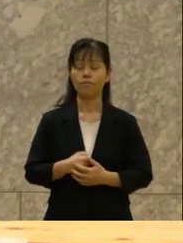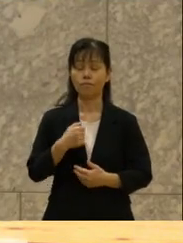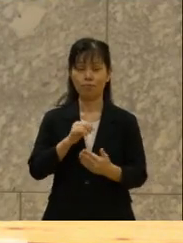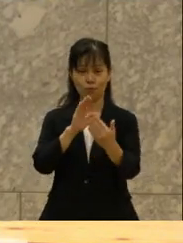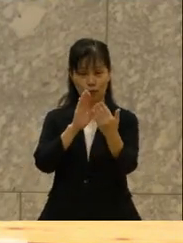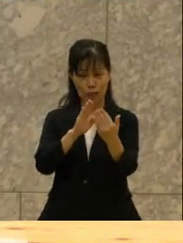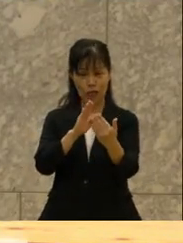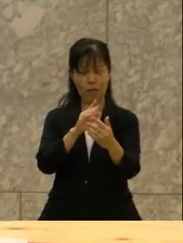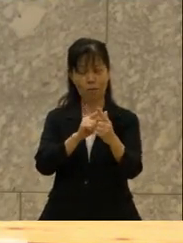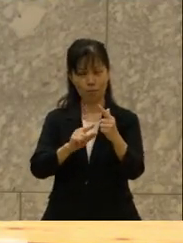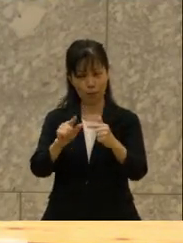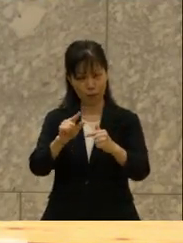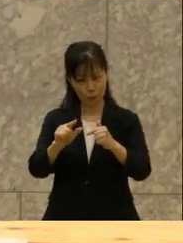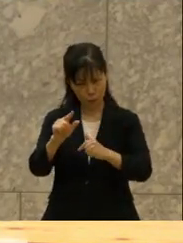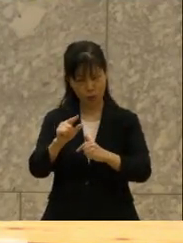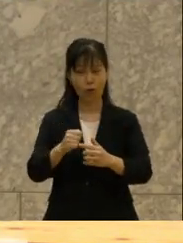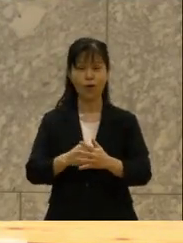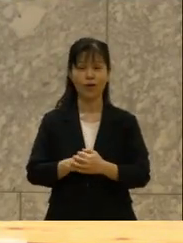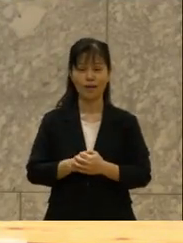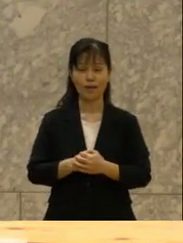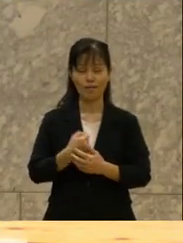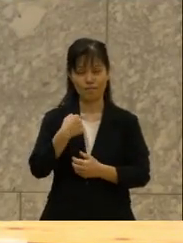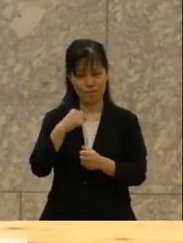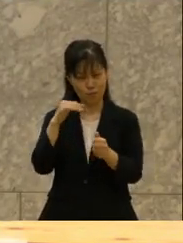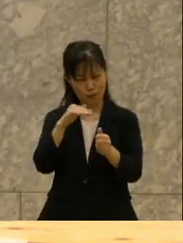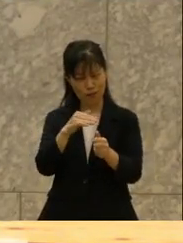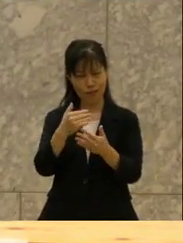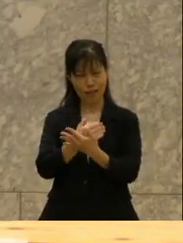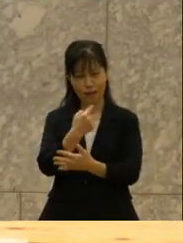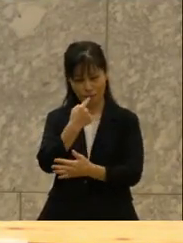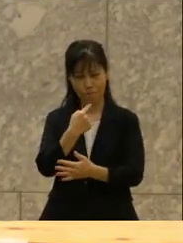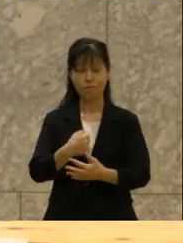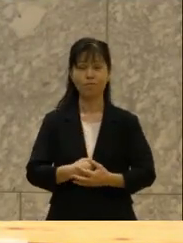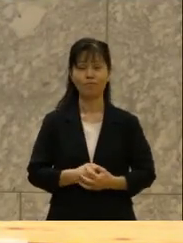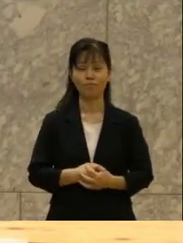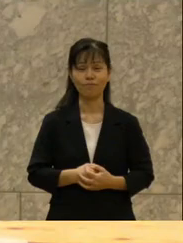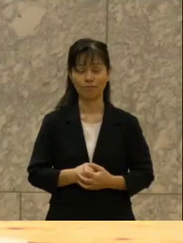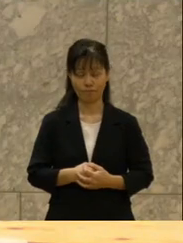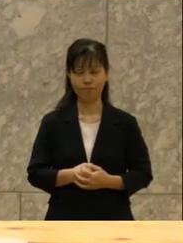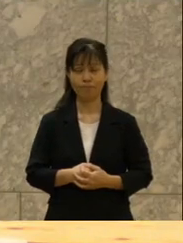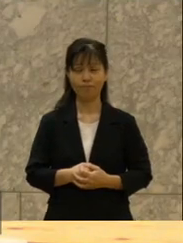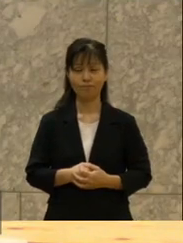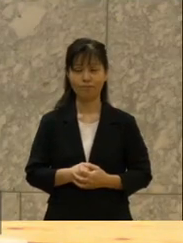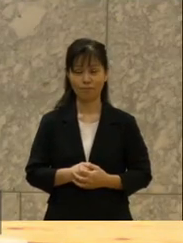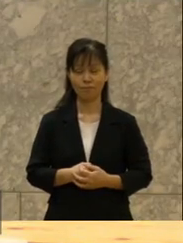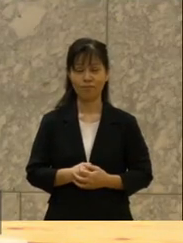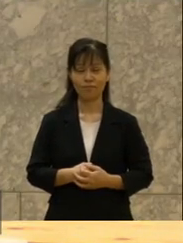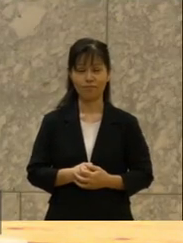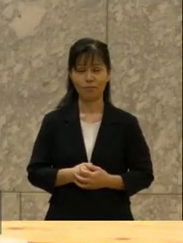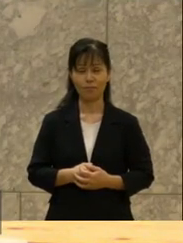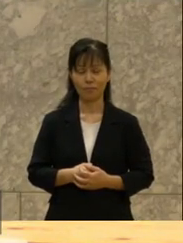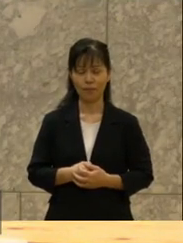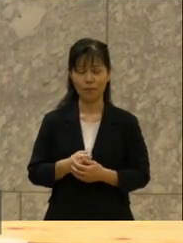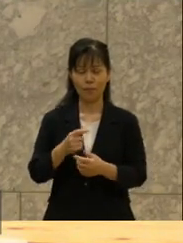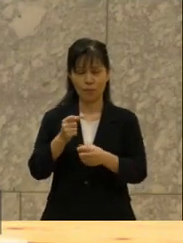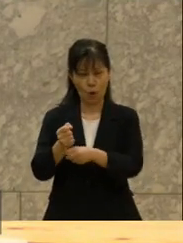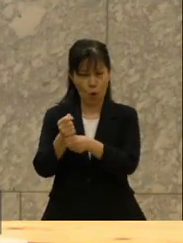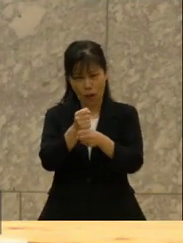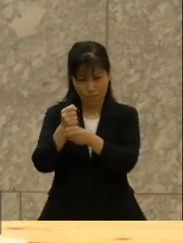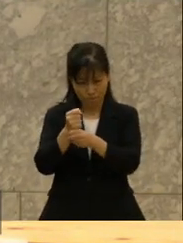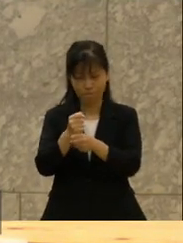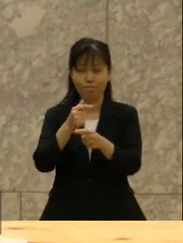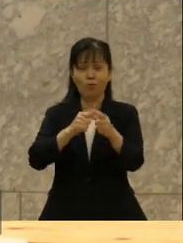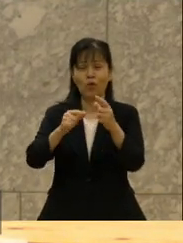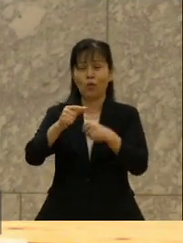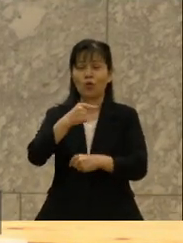もっともっとファンになって待ってないてほしいどんどんどんどん応援していきたいという